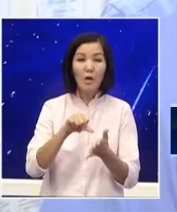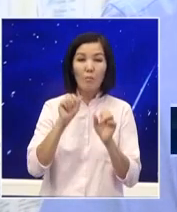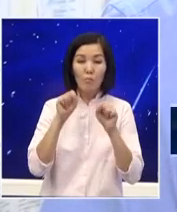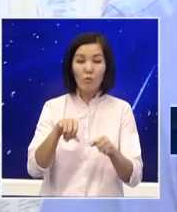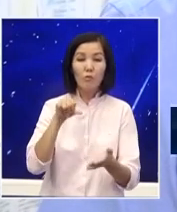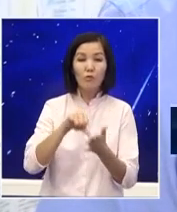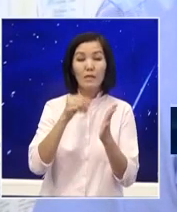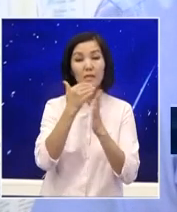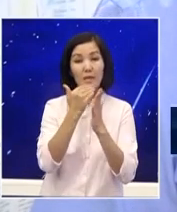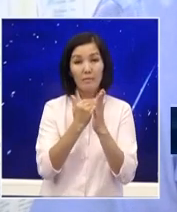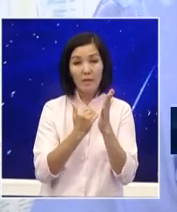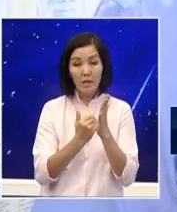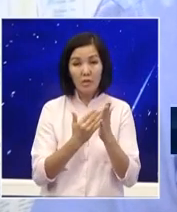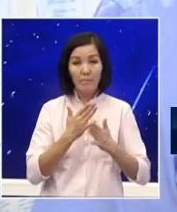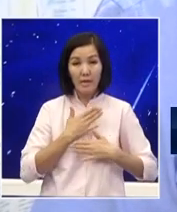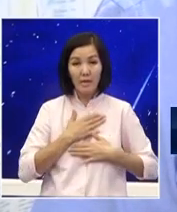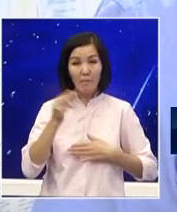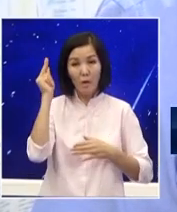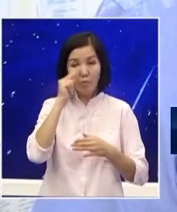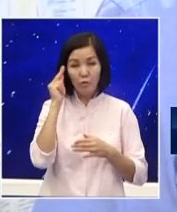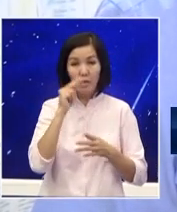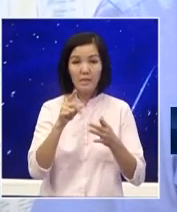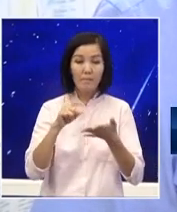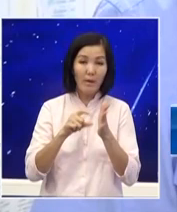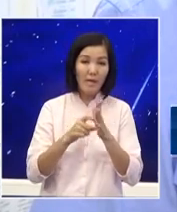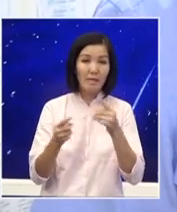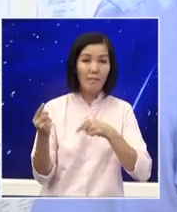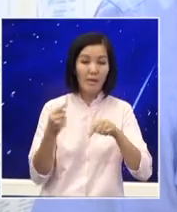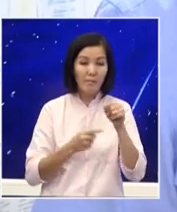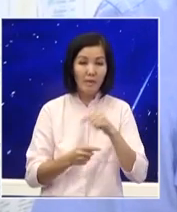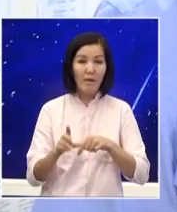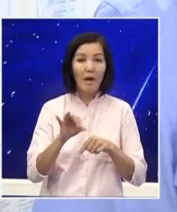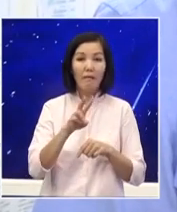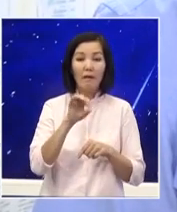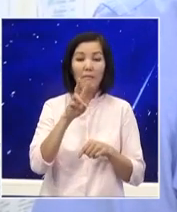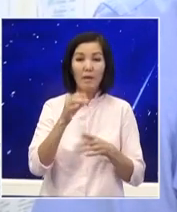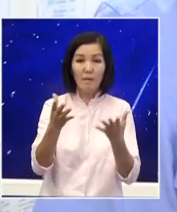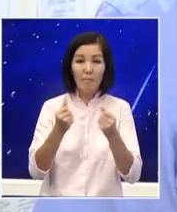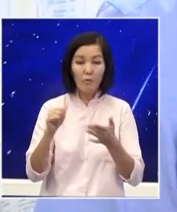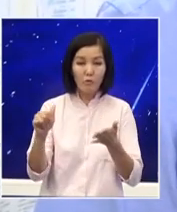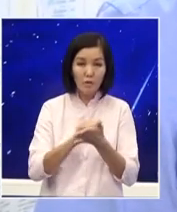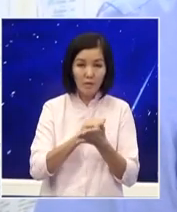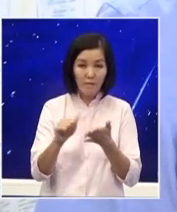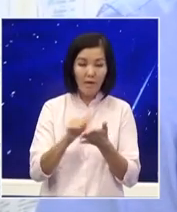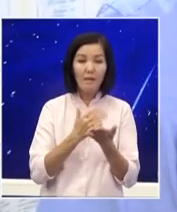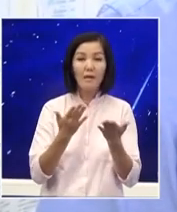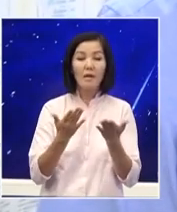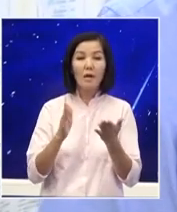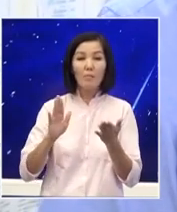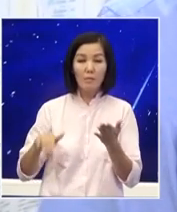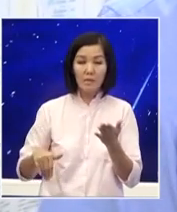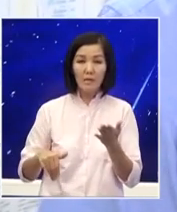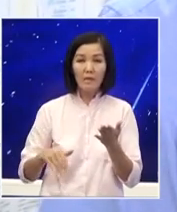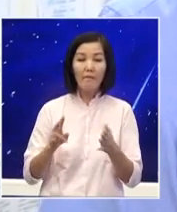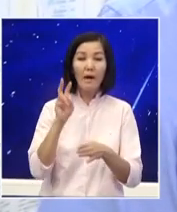нашей программы обучиться в палате предприниматели on a tangent получи сертификат после этого